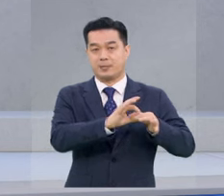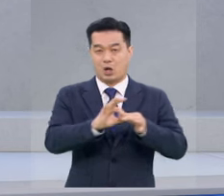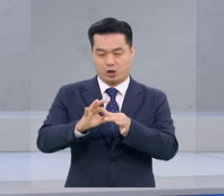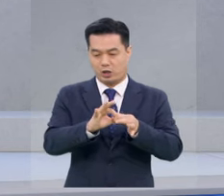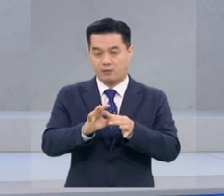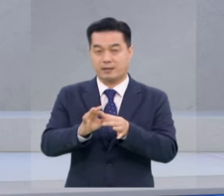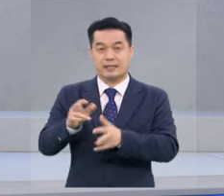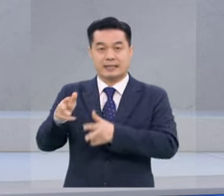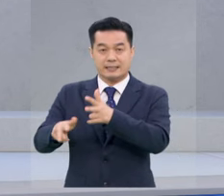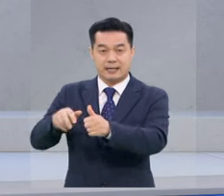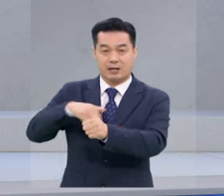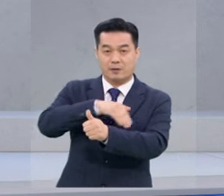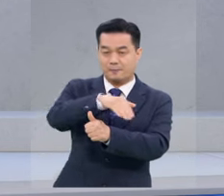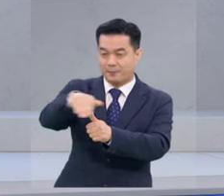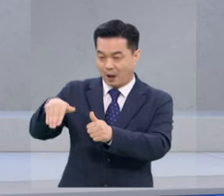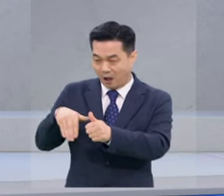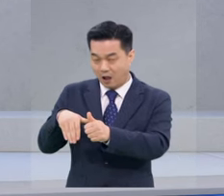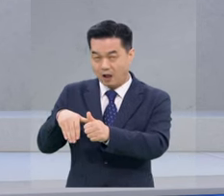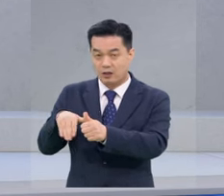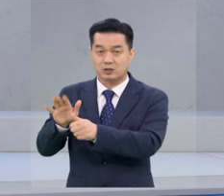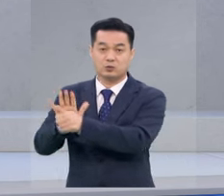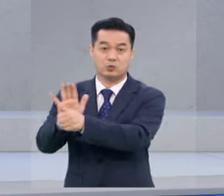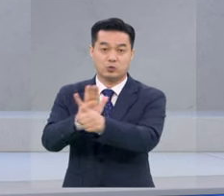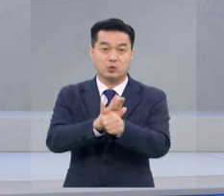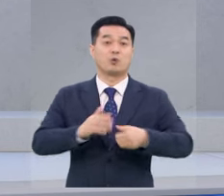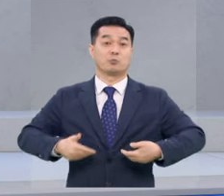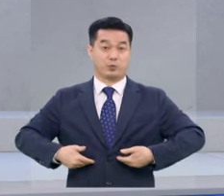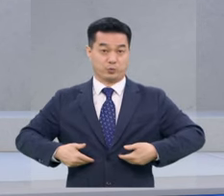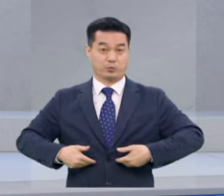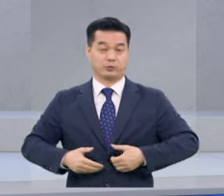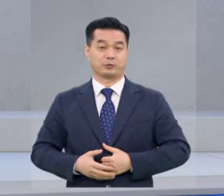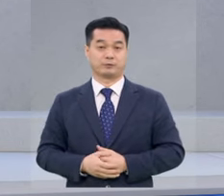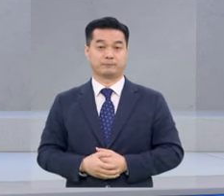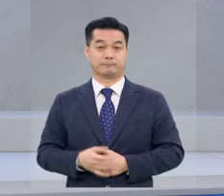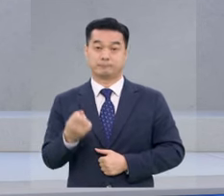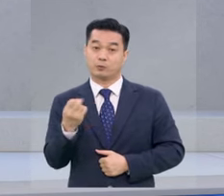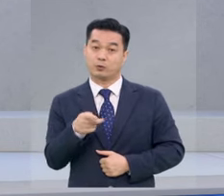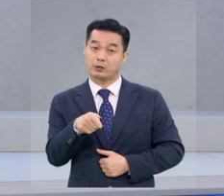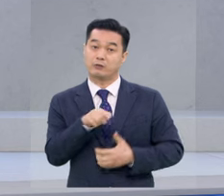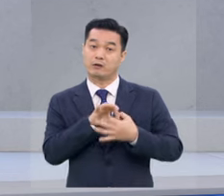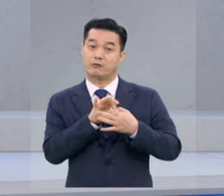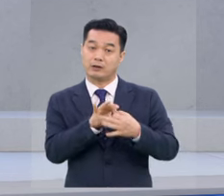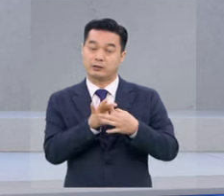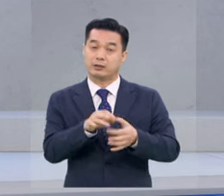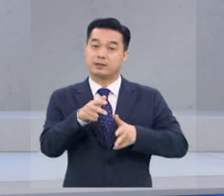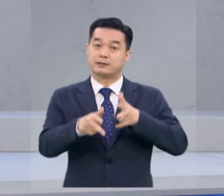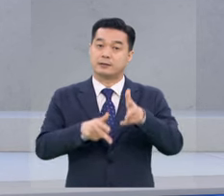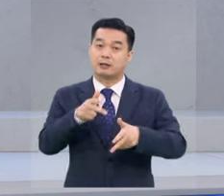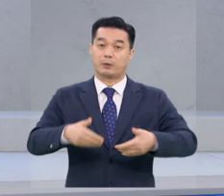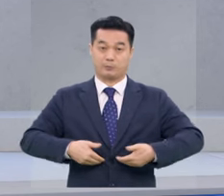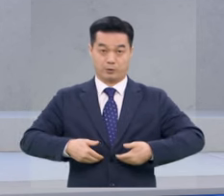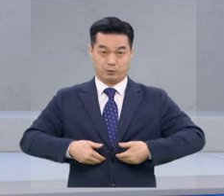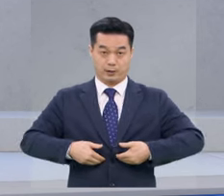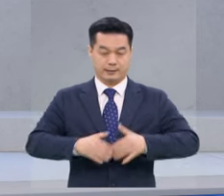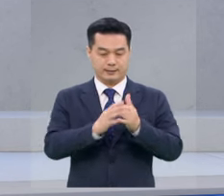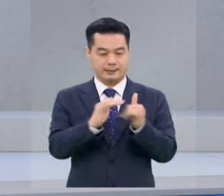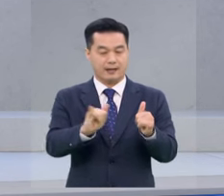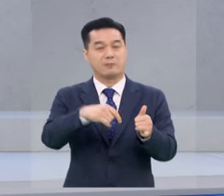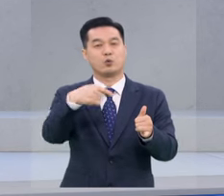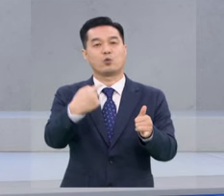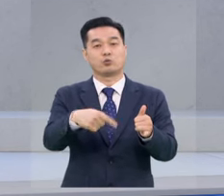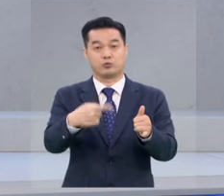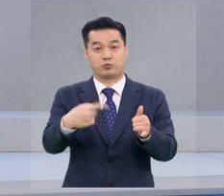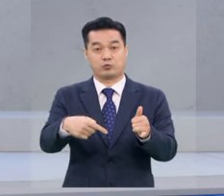생태계를 확장할 인프라를 구축하는 것이 중요하죠 또한 이와 관련된 산업에 필요한 인력을